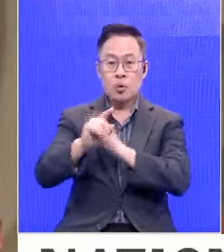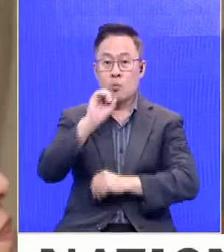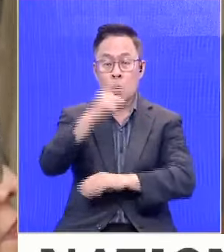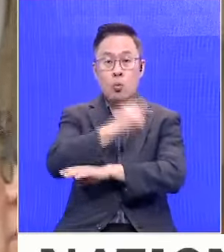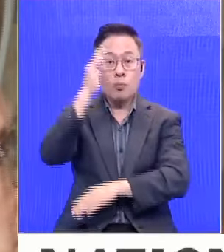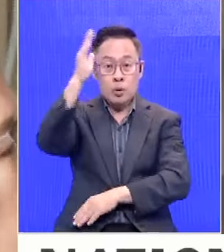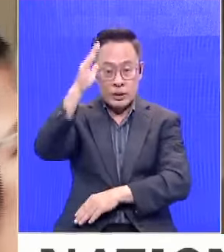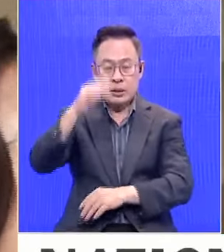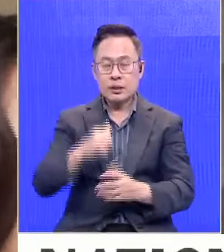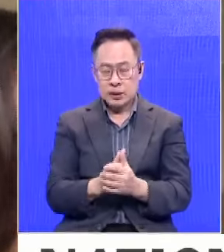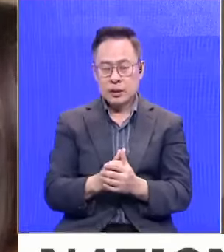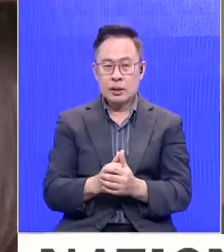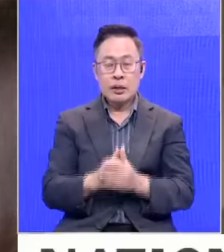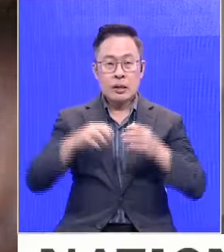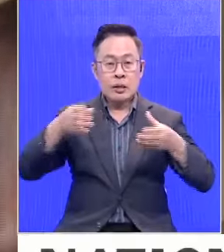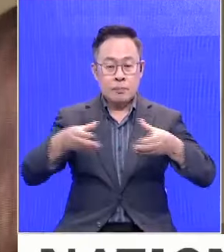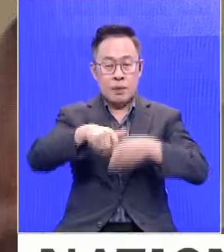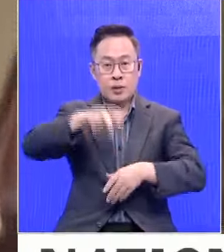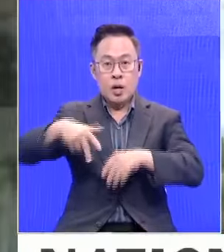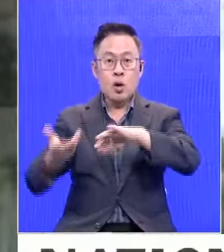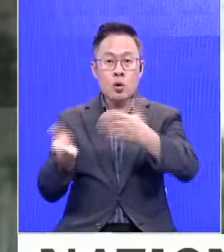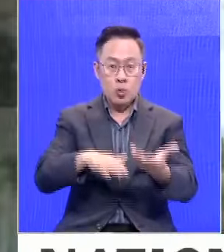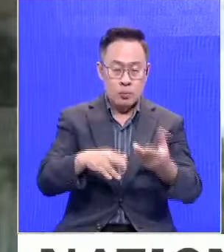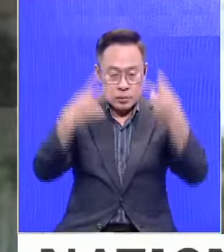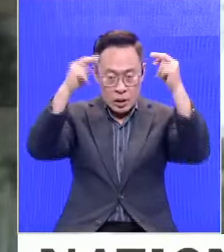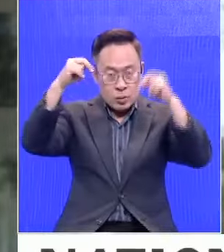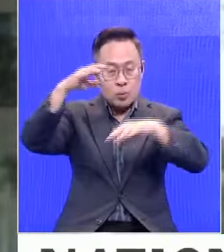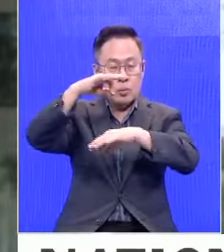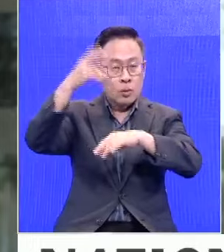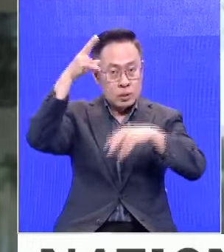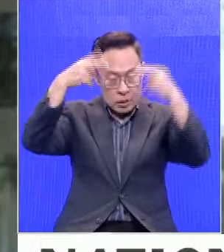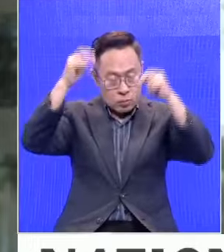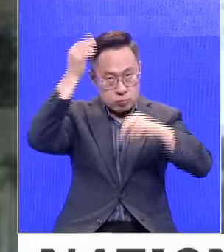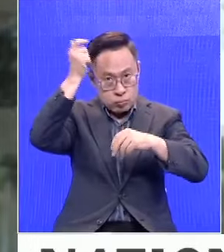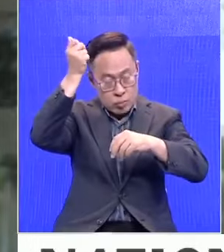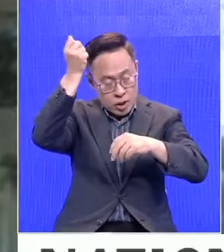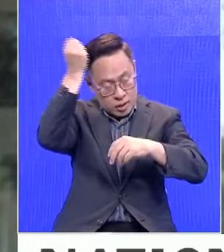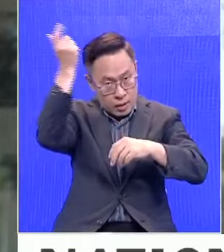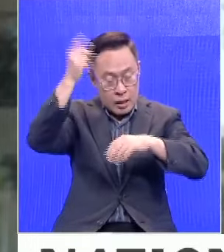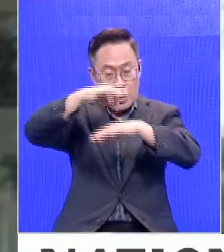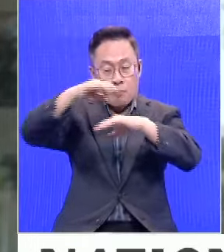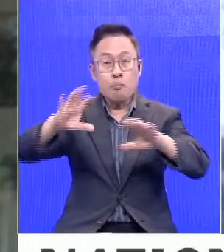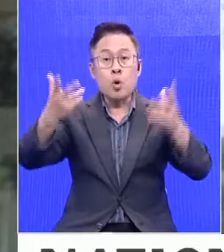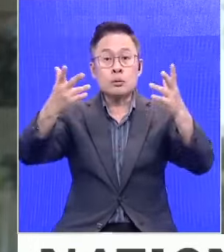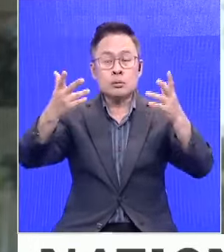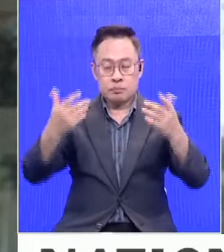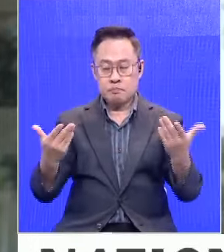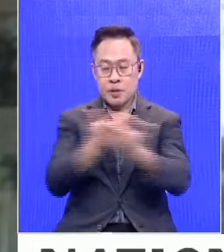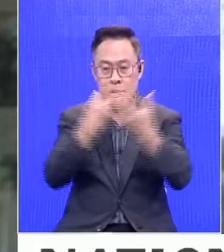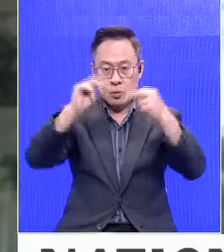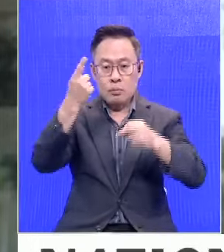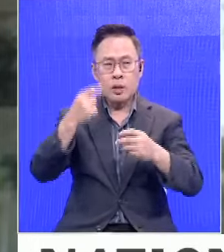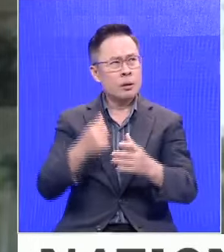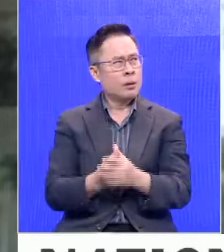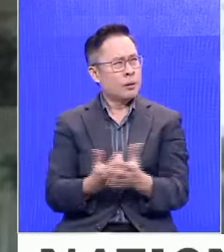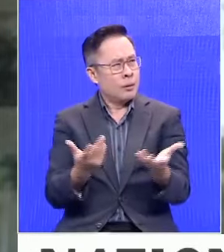จะเป็นไปได้เลยอะแต่พูดแบบนี้มันเป็นไปไม่ได้ไม่ต้องประเมินเพราะว่าผมก็มองว่ายุบพักเพื่อไทยมันก็ต้องยื่น